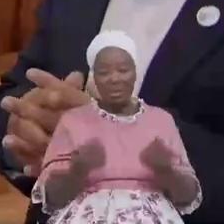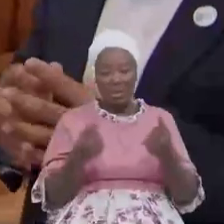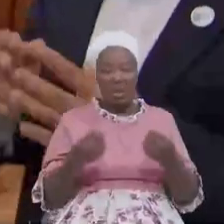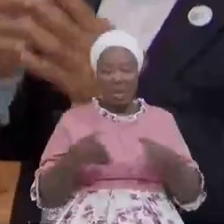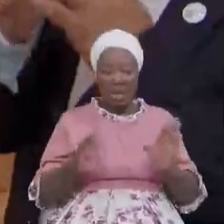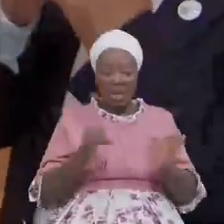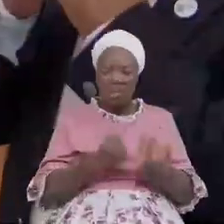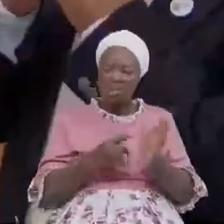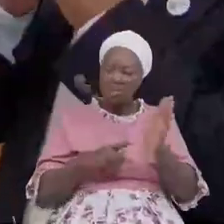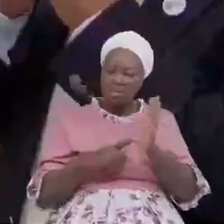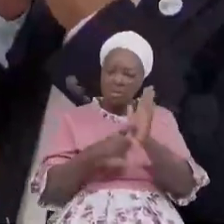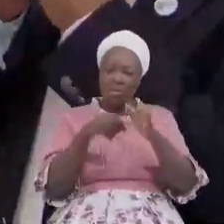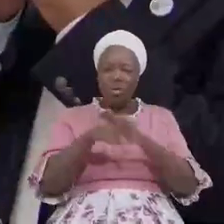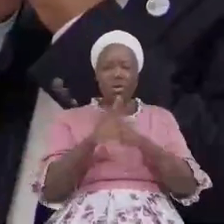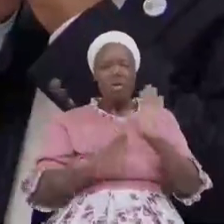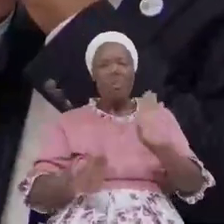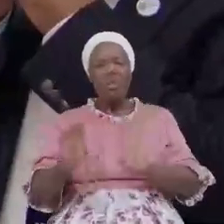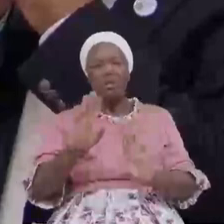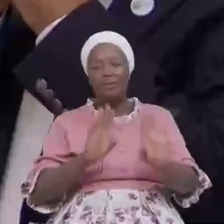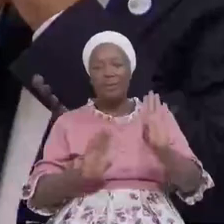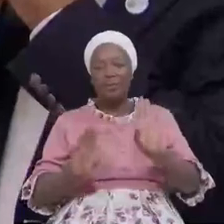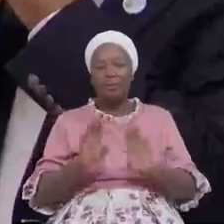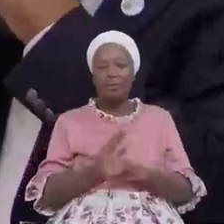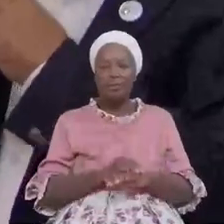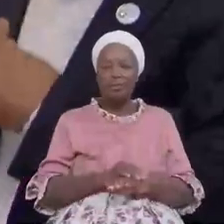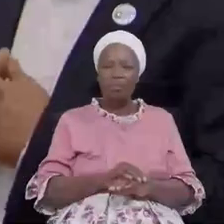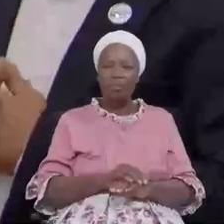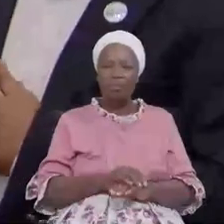que cela se démontre dans tes comportements.